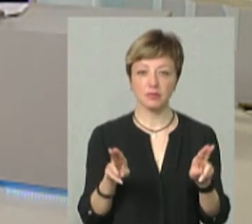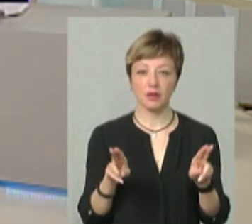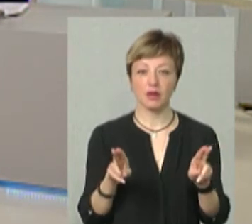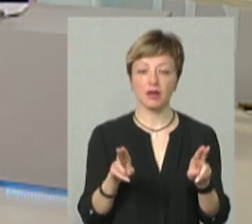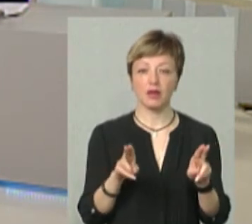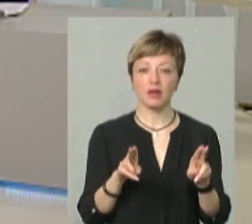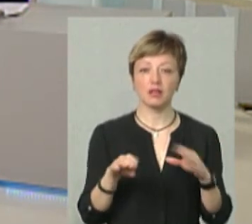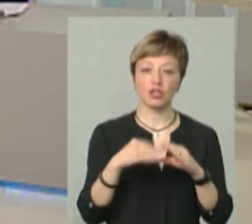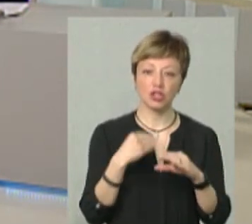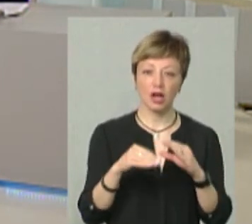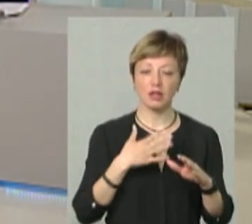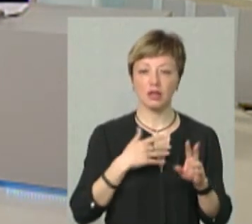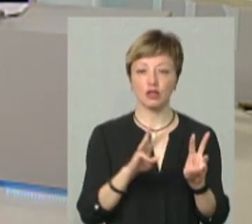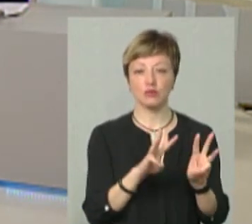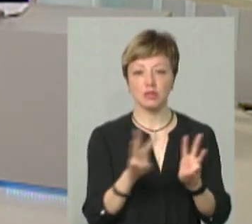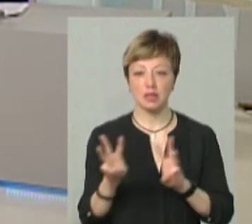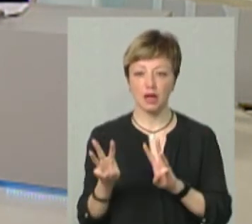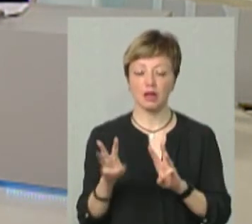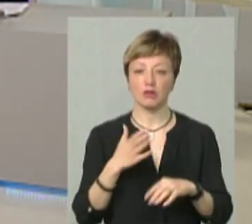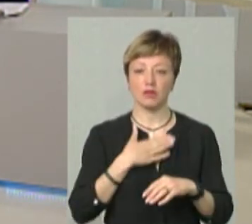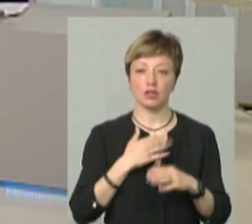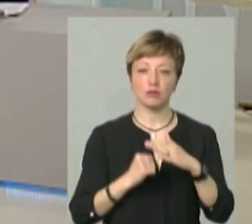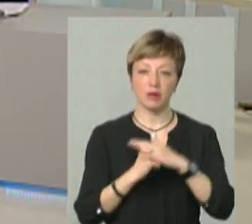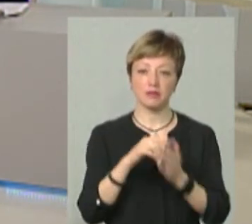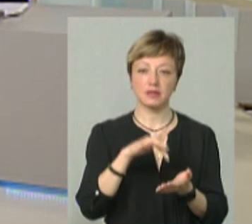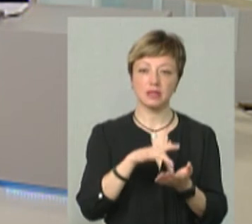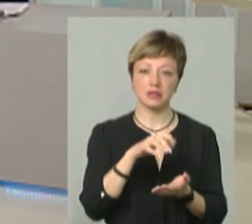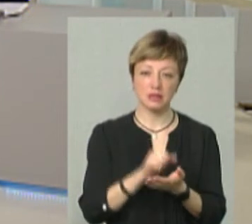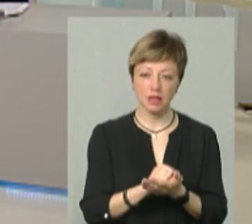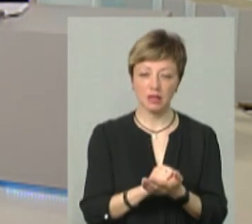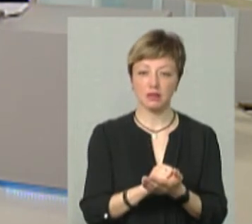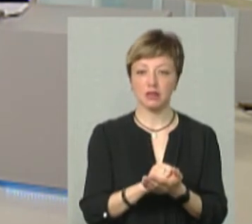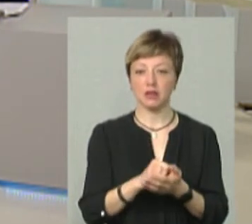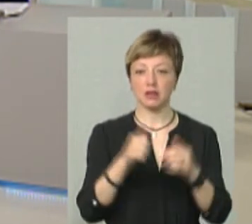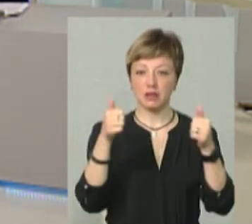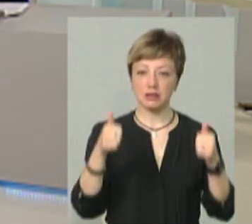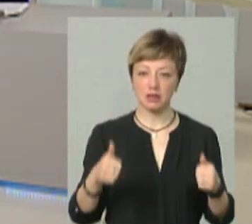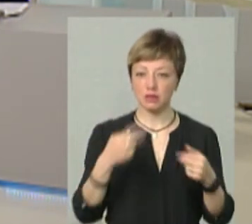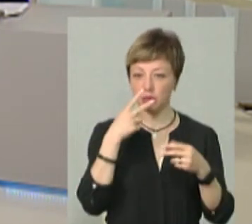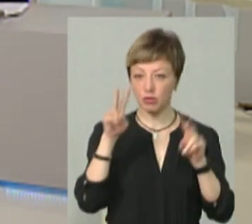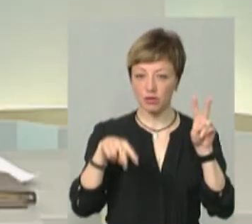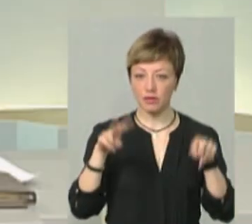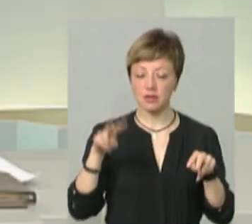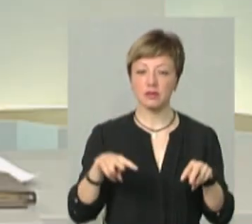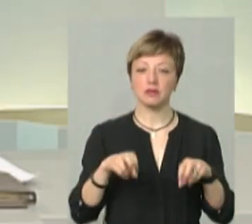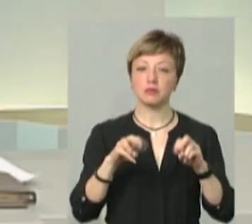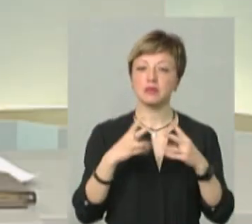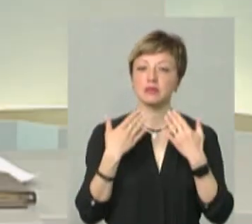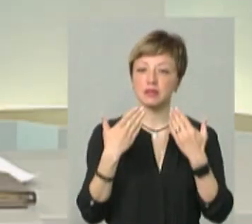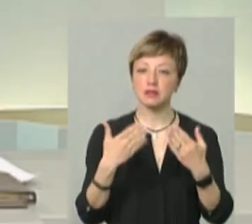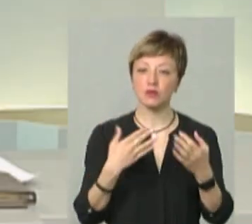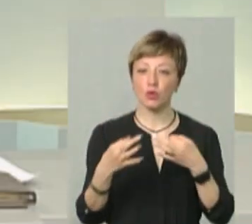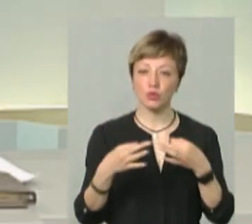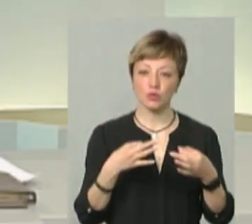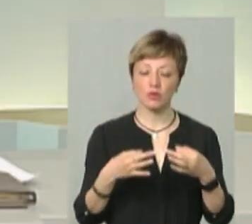на тому чаті, на нашому сайті, в нашій базі, в центрах зайнятості, на стендах можна подивитися, в спеціалістів